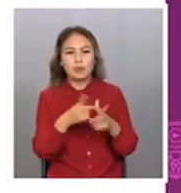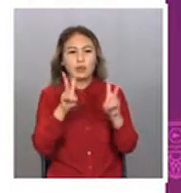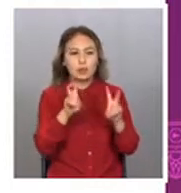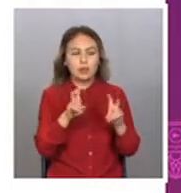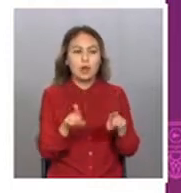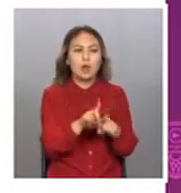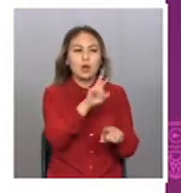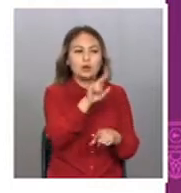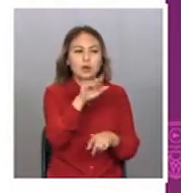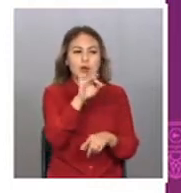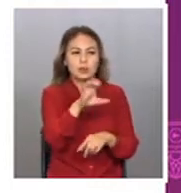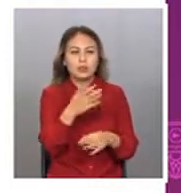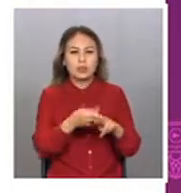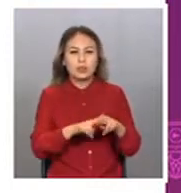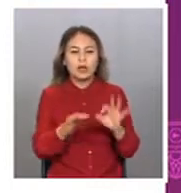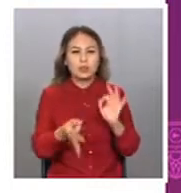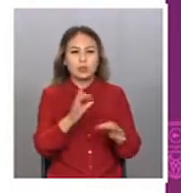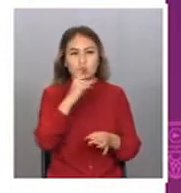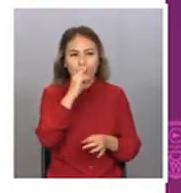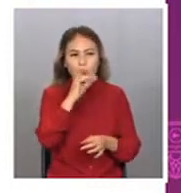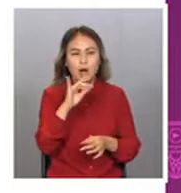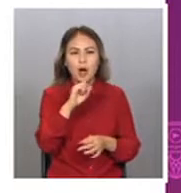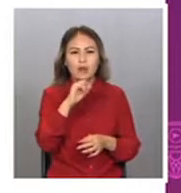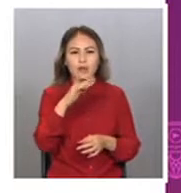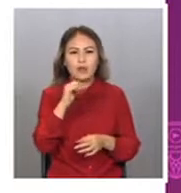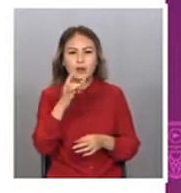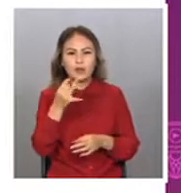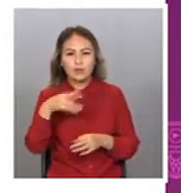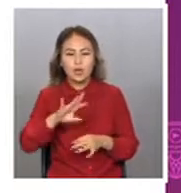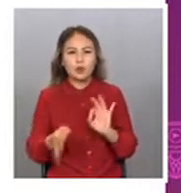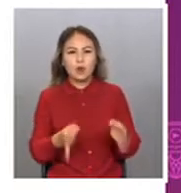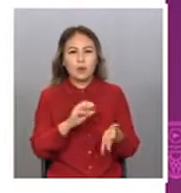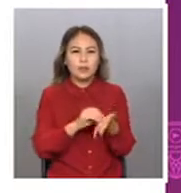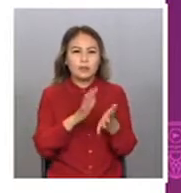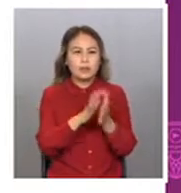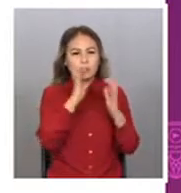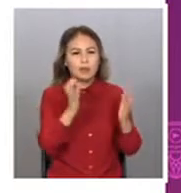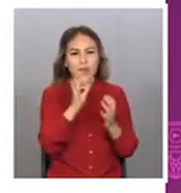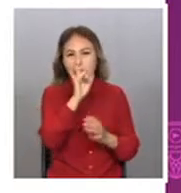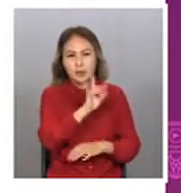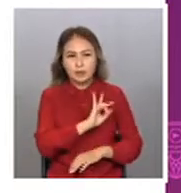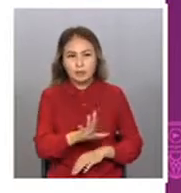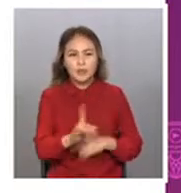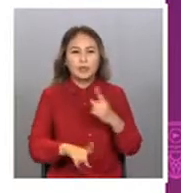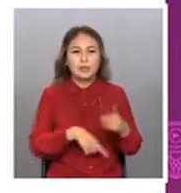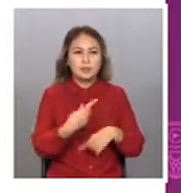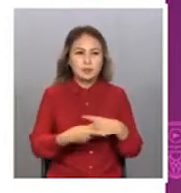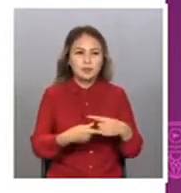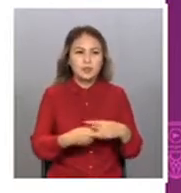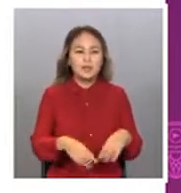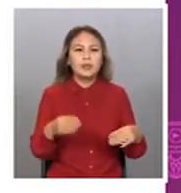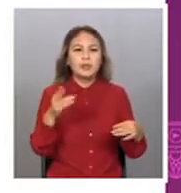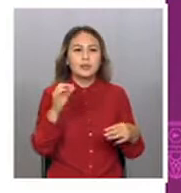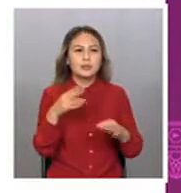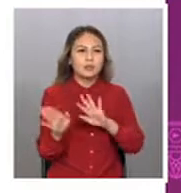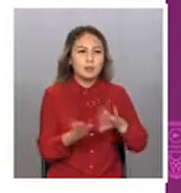Көз қарас бұл айтылу нормада, ал орфографиялық нормада бұл сақталмайды. Келесі, кейінді